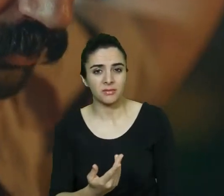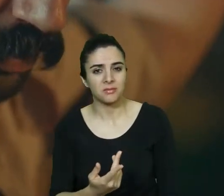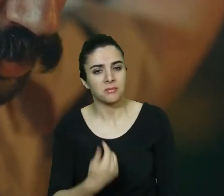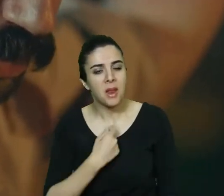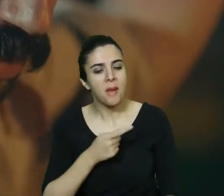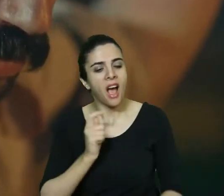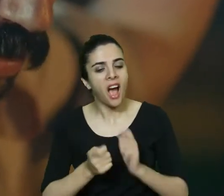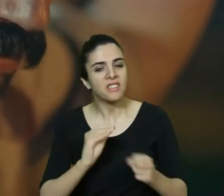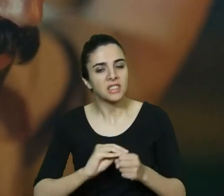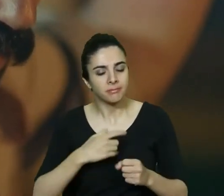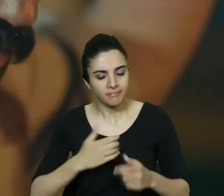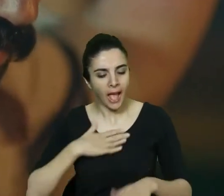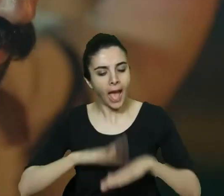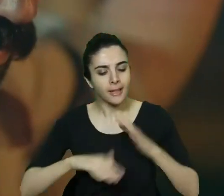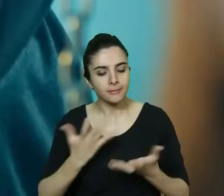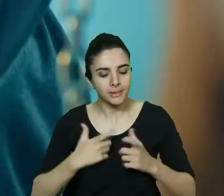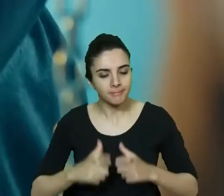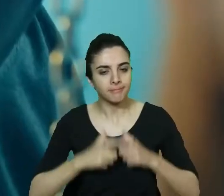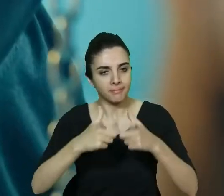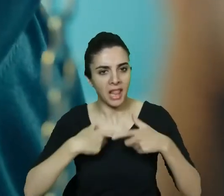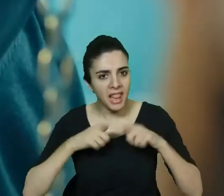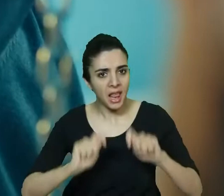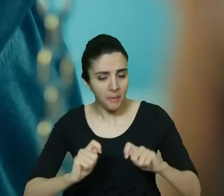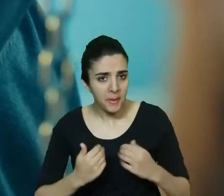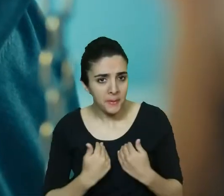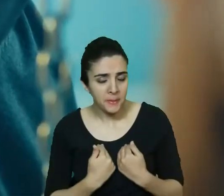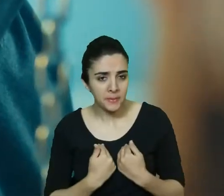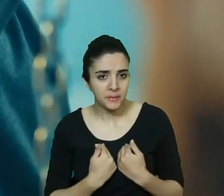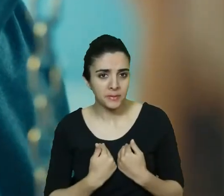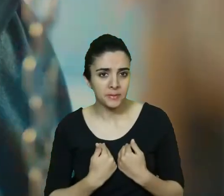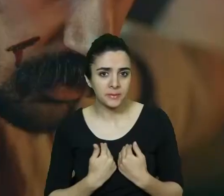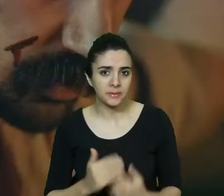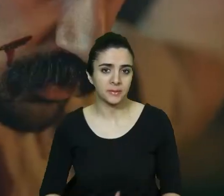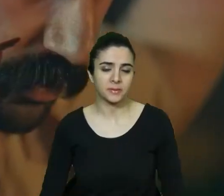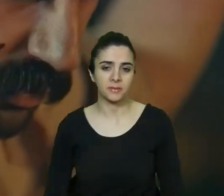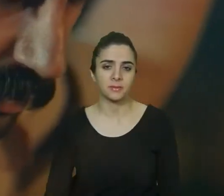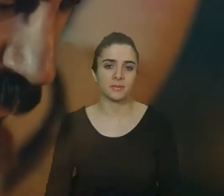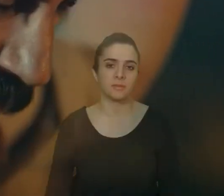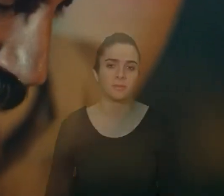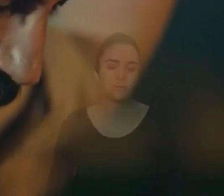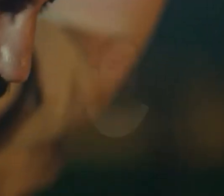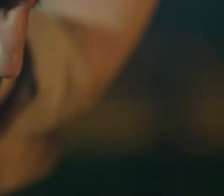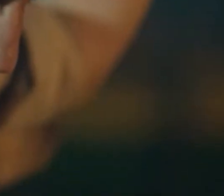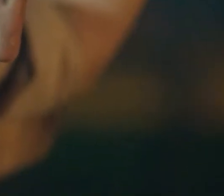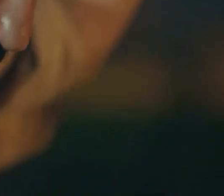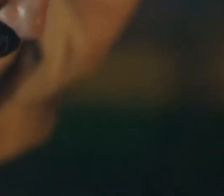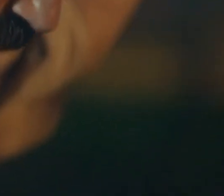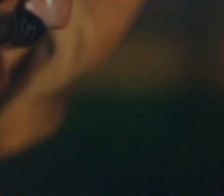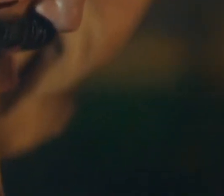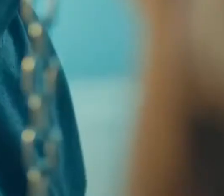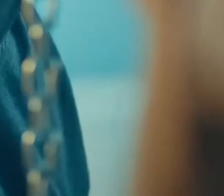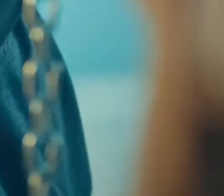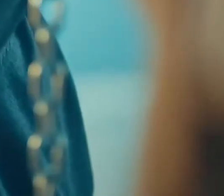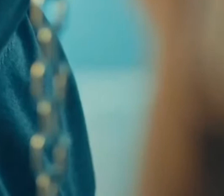benim kahvede o çayı kendi ellerimle demlerdim sana. Çalık dönüp manidar baktı yüzüne. Mecalsiz yüzlerindeki